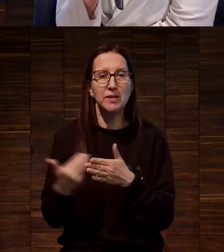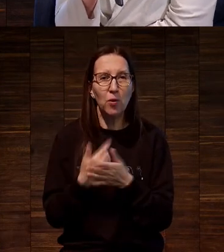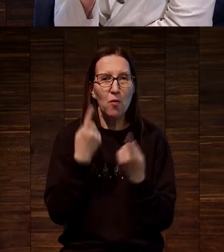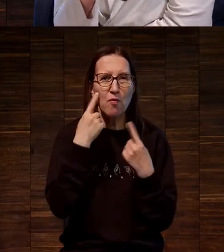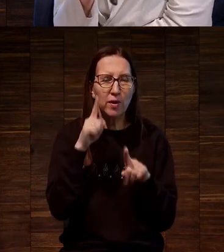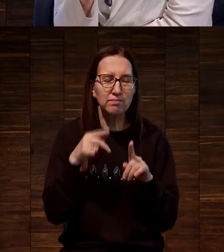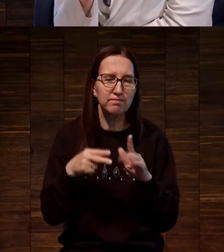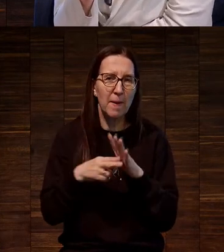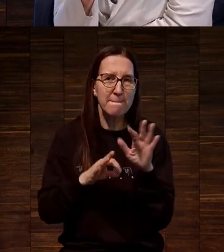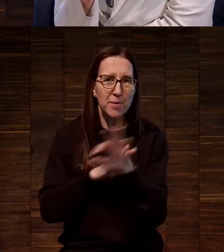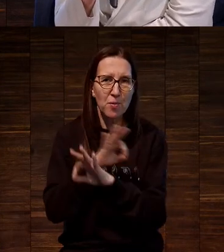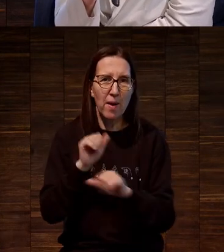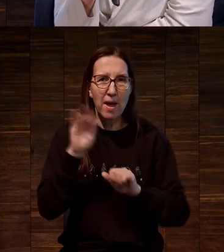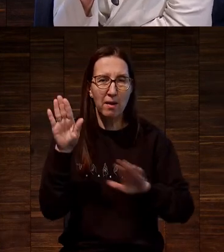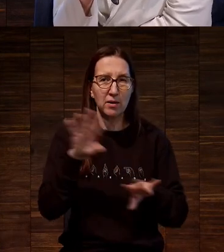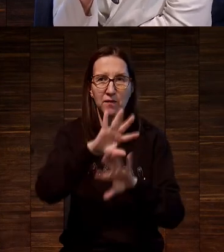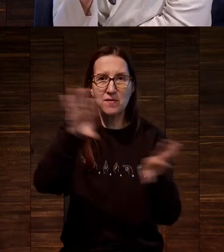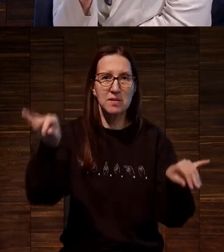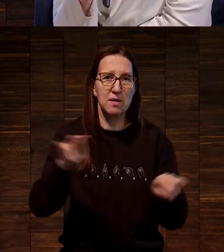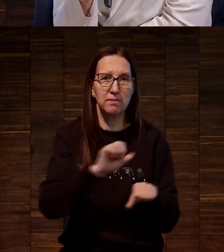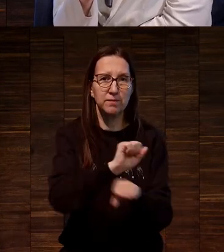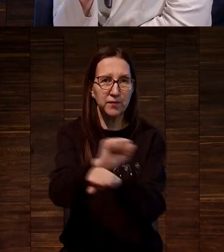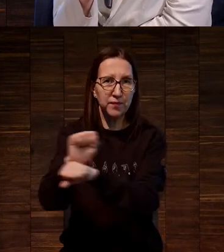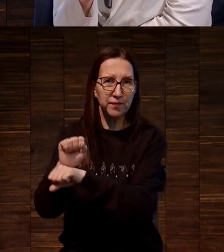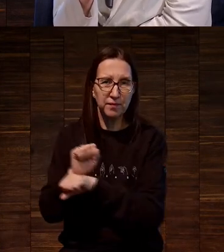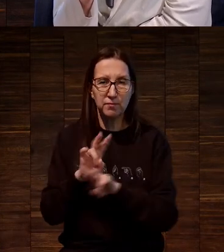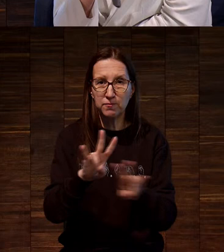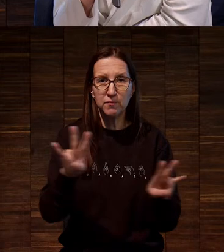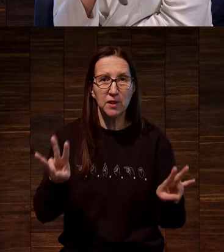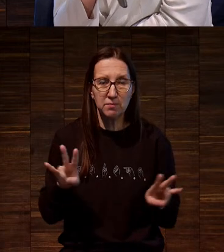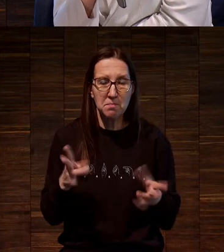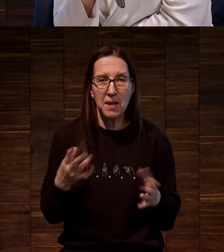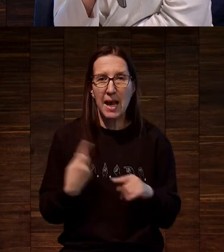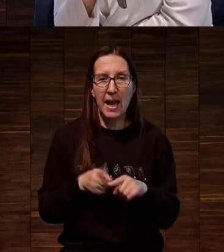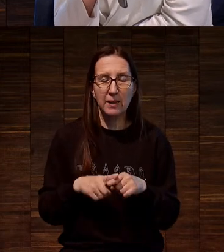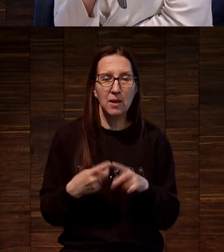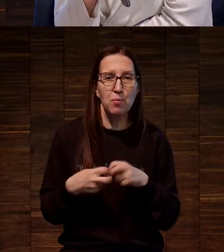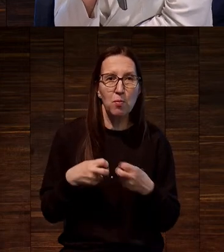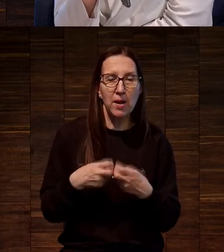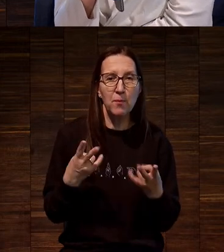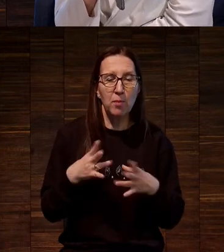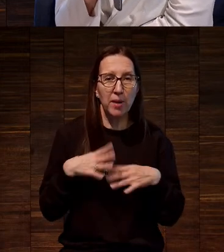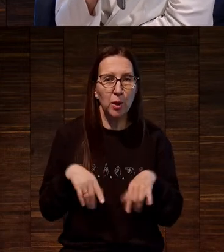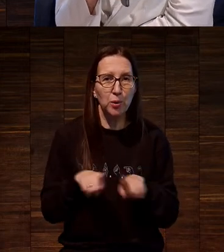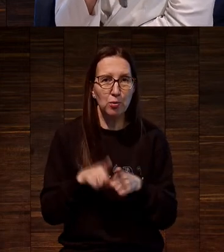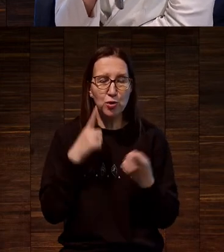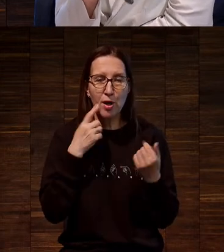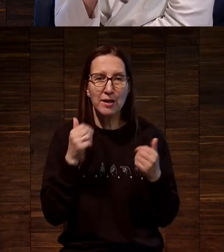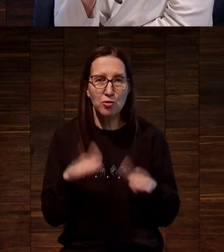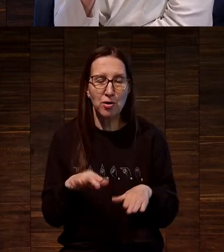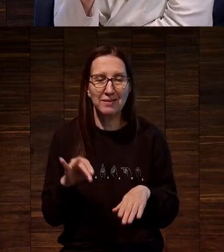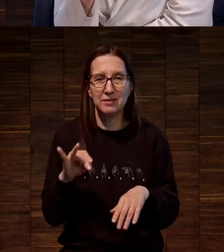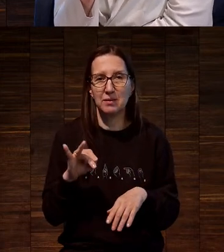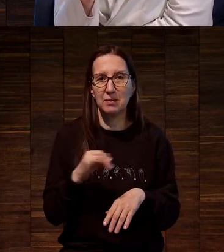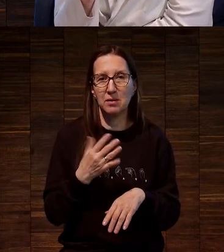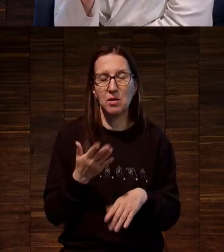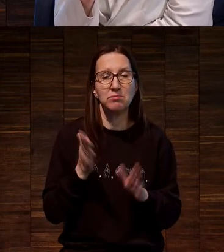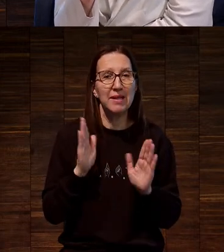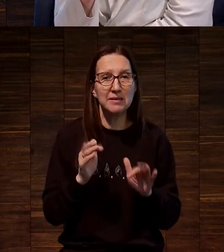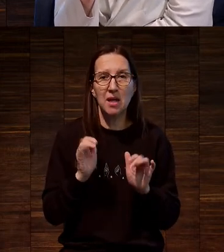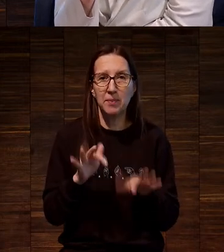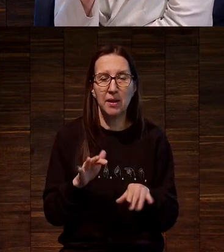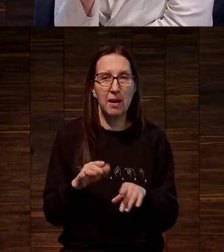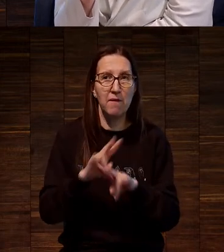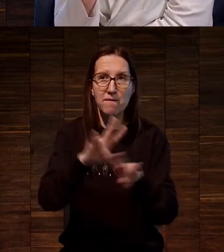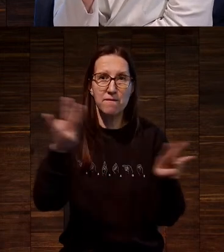проектом, замерли. И эту проблему нужно было как-то решать. И каждый... На самом деле они